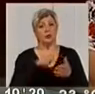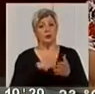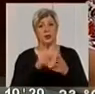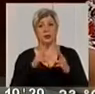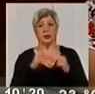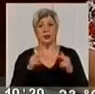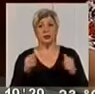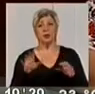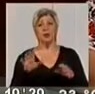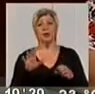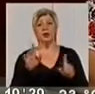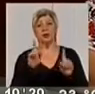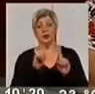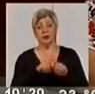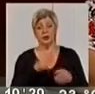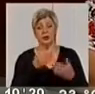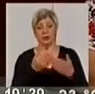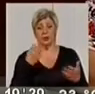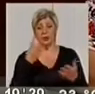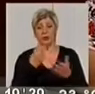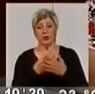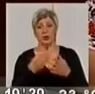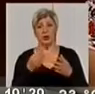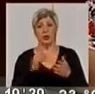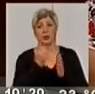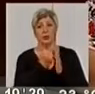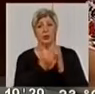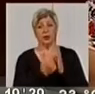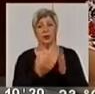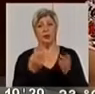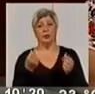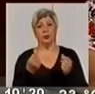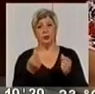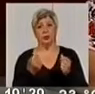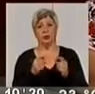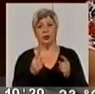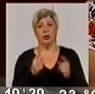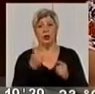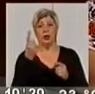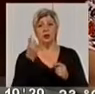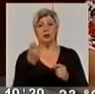теж передбачають в своїх програмах кошти. Ми ж говоримо зараз, що майже 100 мільйонів ми